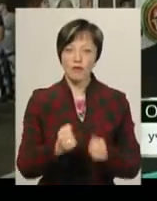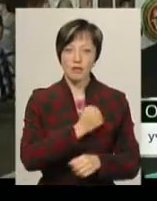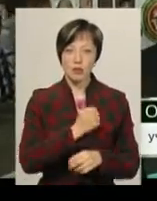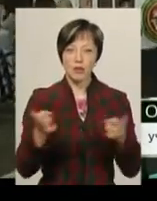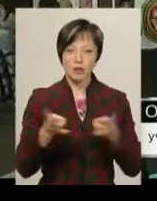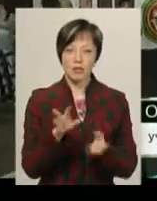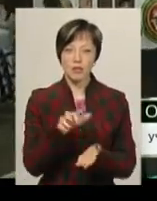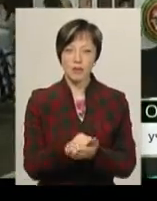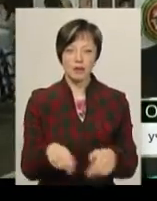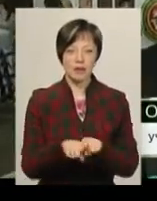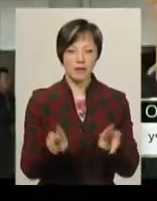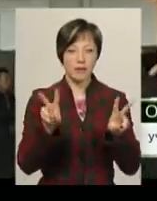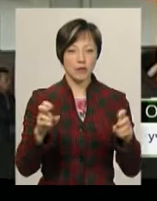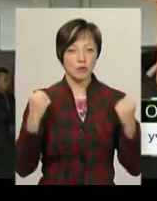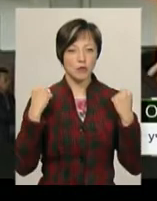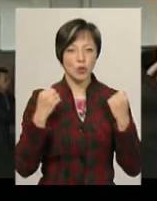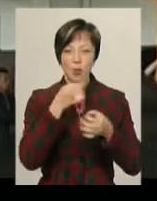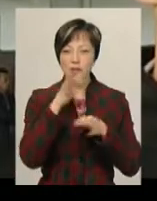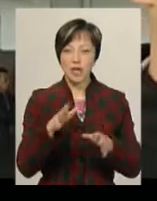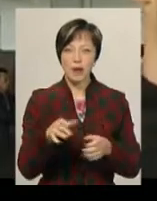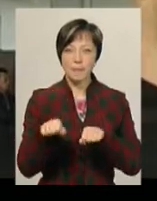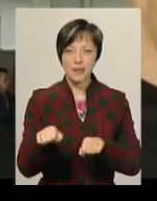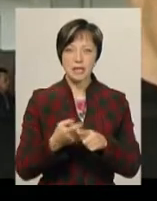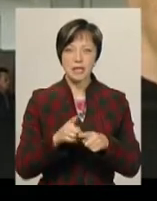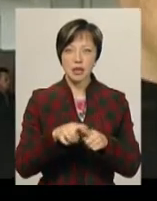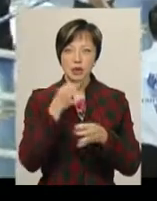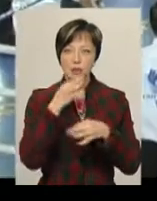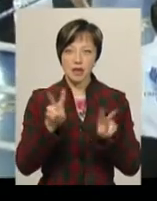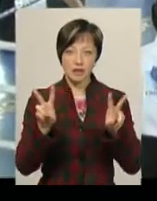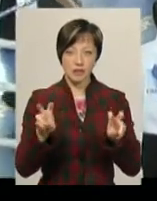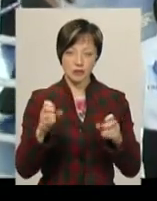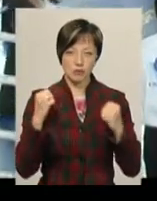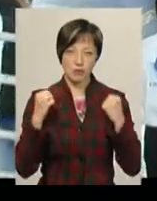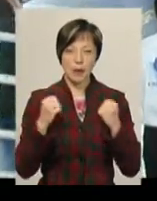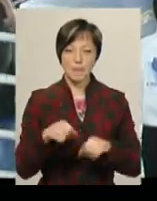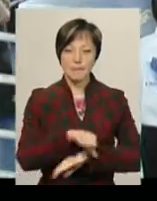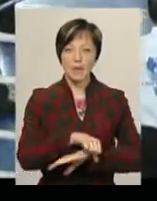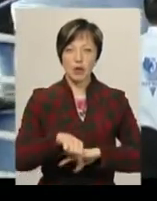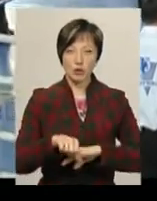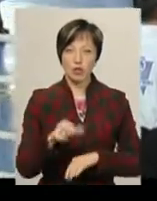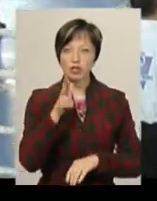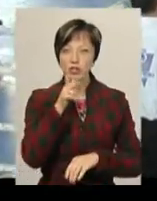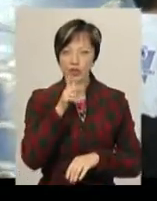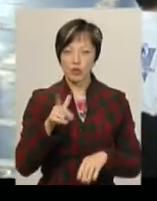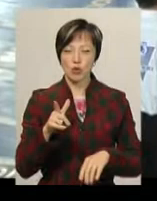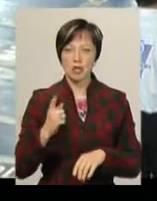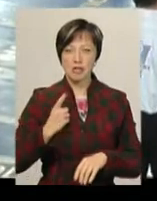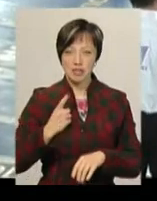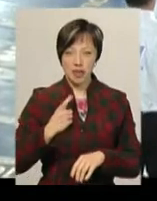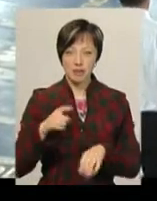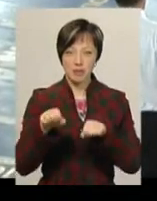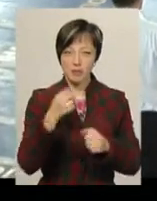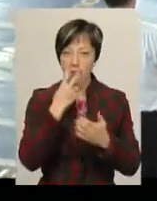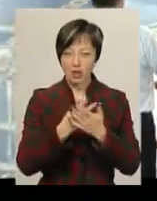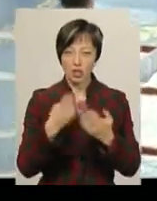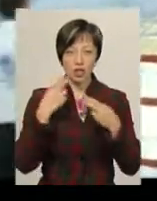і займатися якимось видом спорту. Універсальний бій – це універсальний вид спорту. Прикордонник Чернівецької застави Анатолій Жураківський, бій якого ви зараз